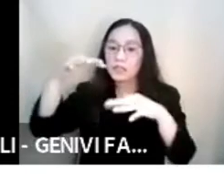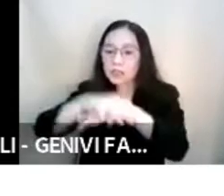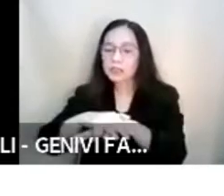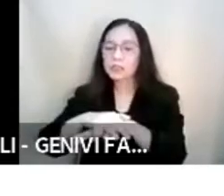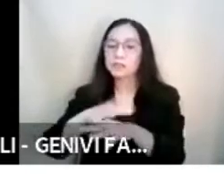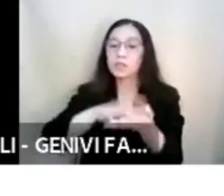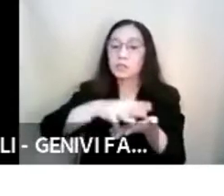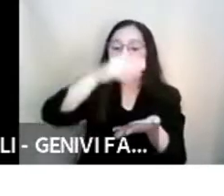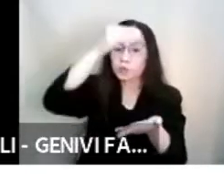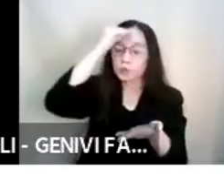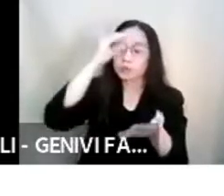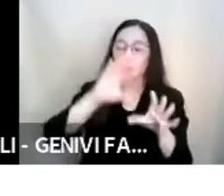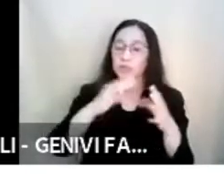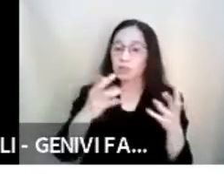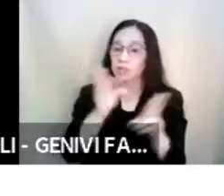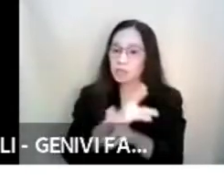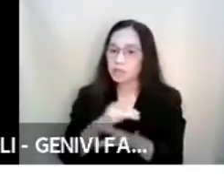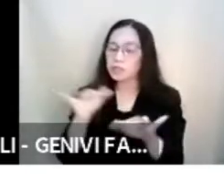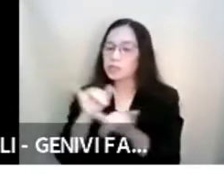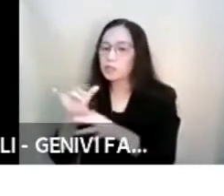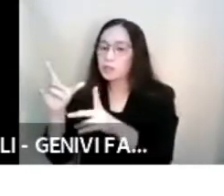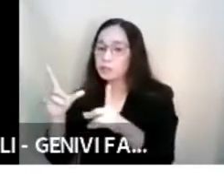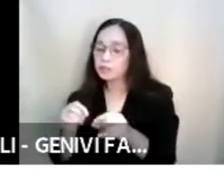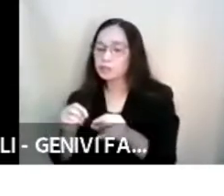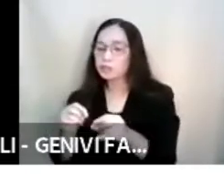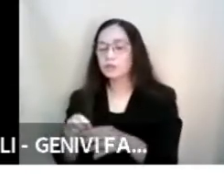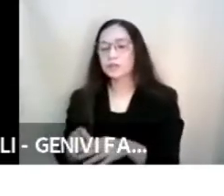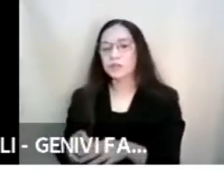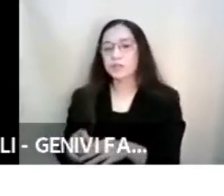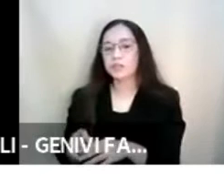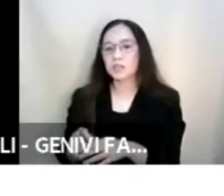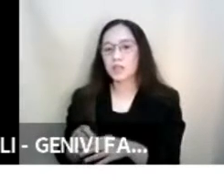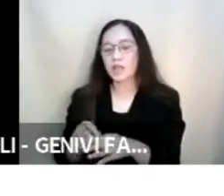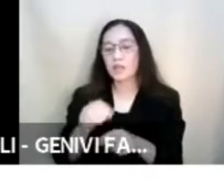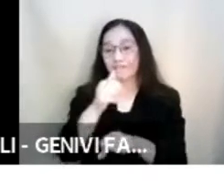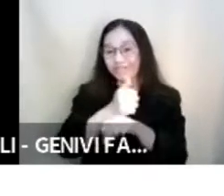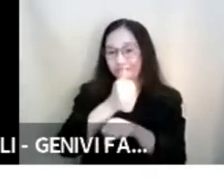ginagawa nila or kailangan nila. Yung simpleng bigyan natin sila ng homework na,